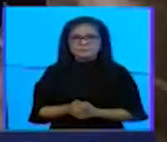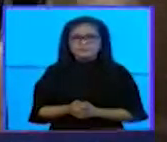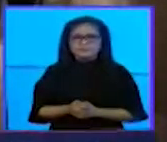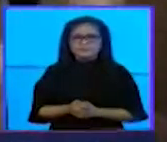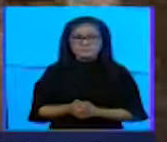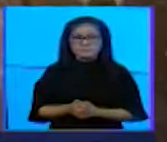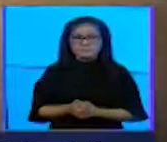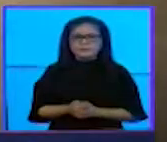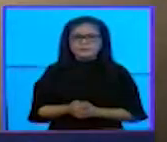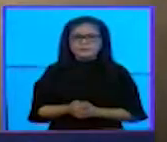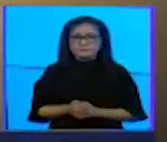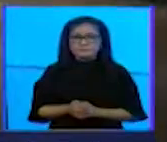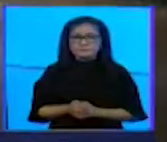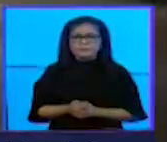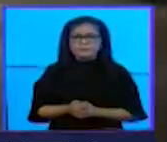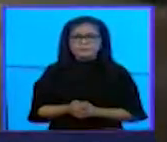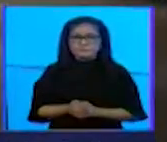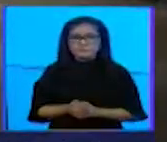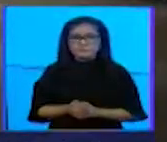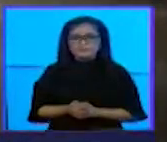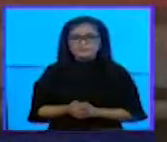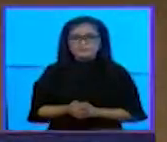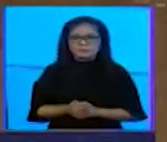the mirror nenek